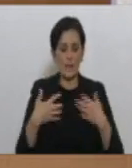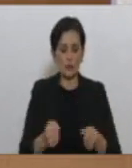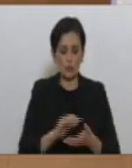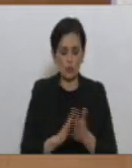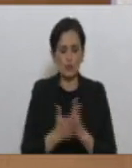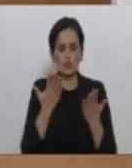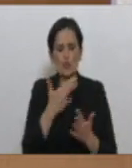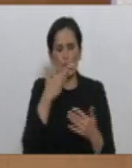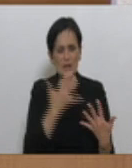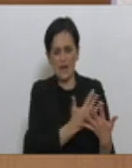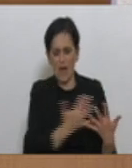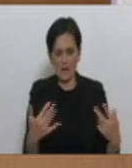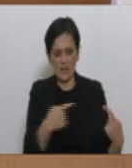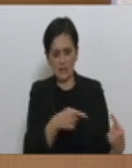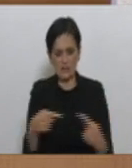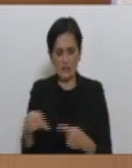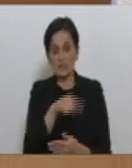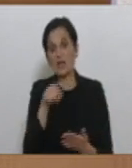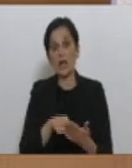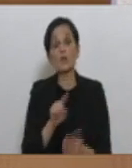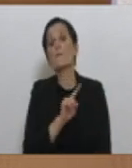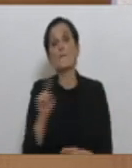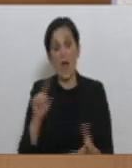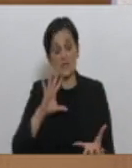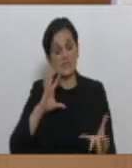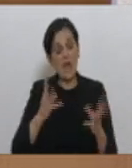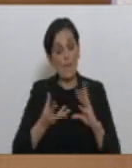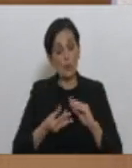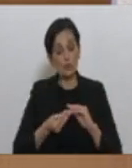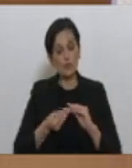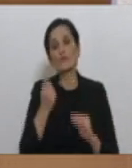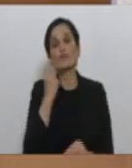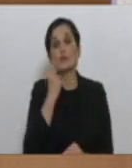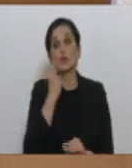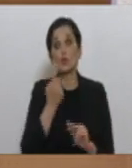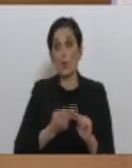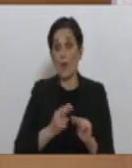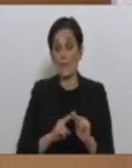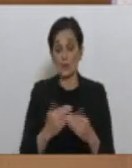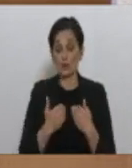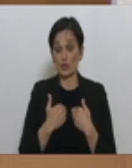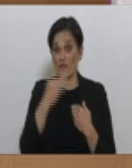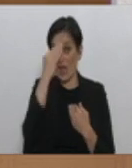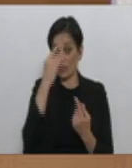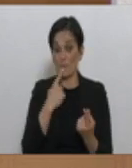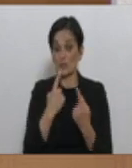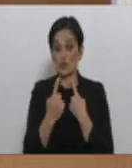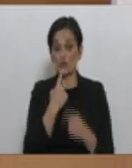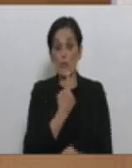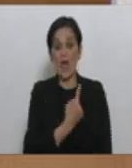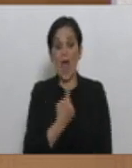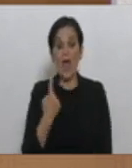თუ მრავალი სხვა მაგრამ საბოლოო ჯამში ვფიქრობ ამ ჩვენი მსჯელობის ერთ-ერთი